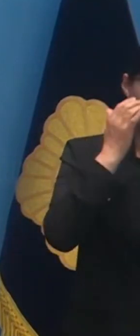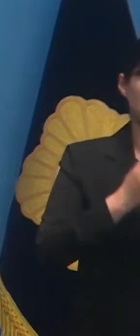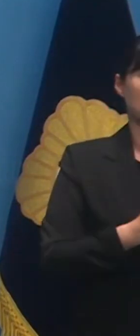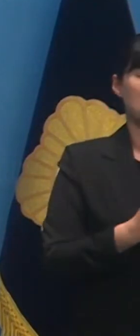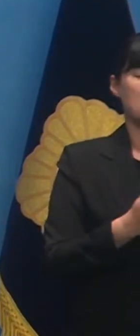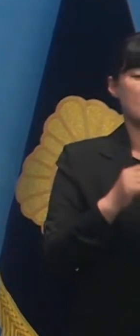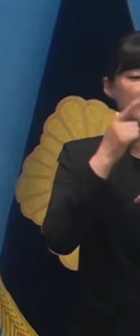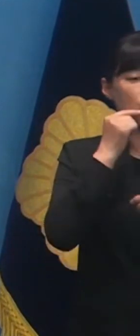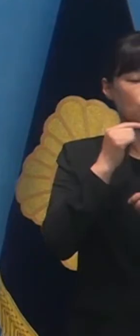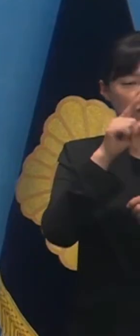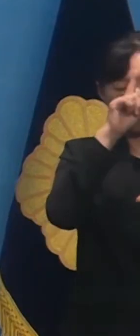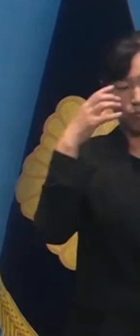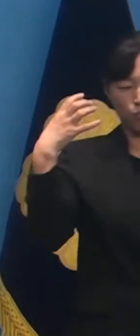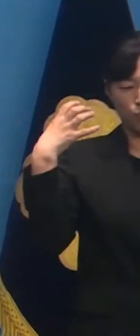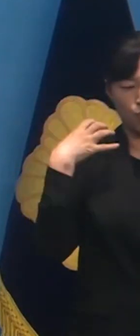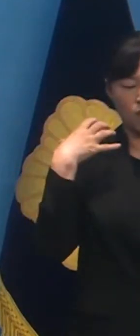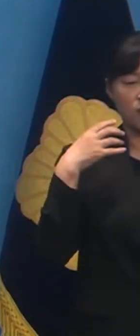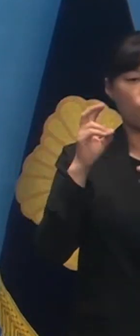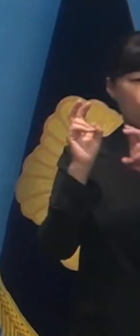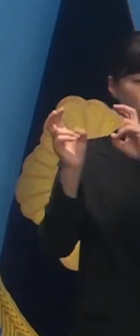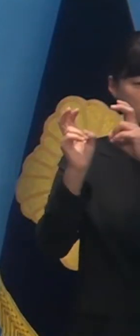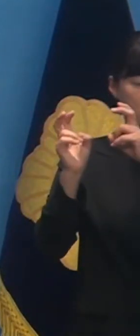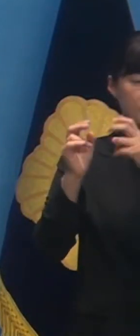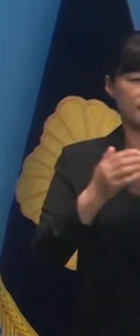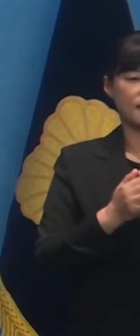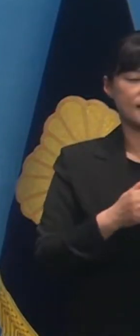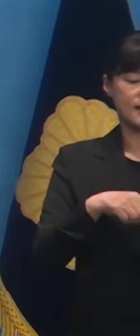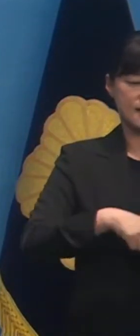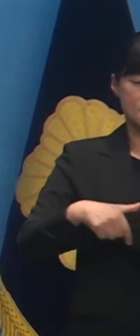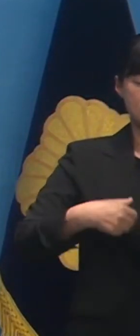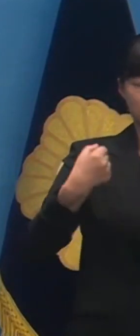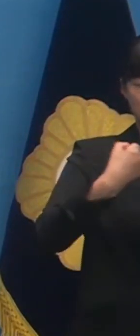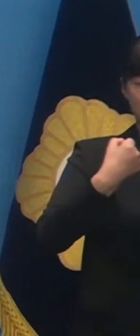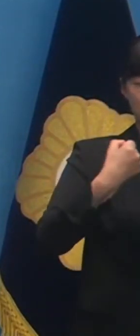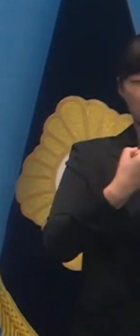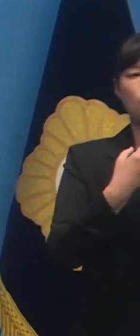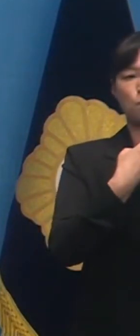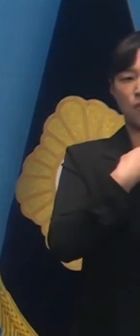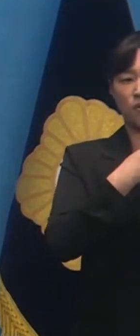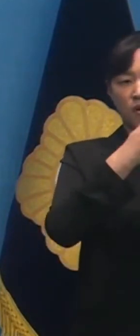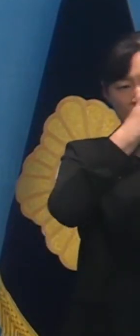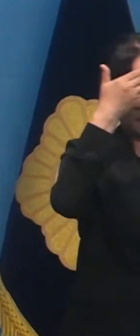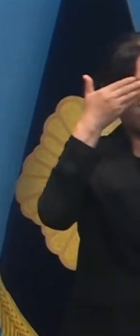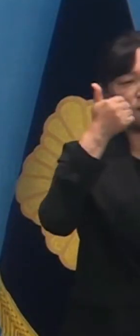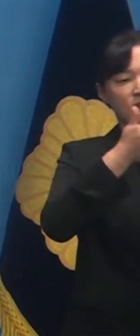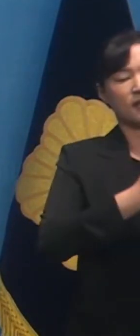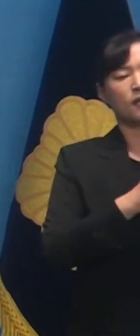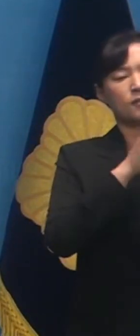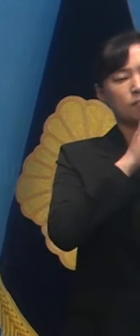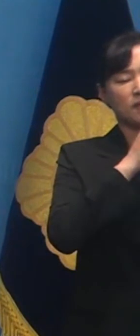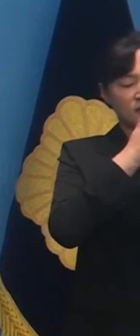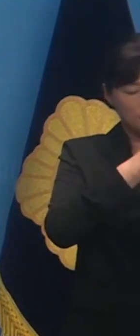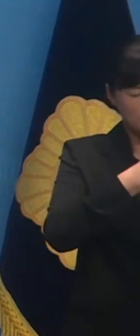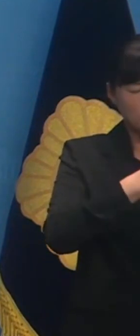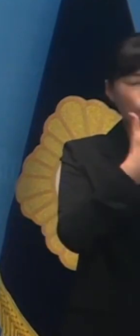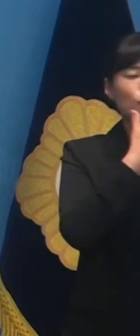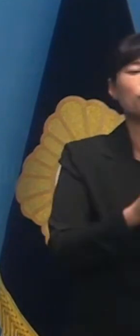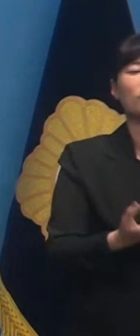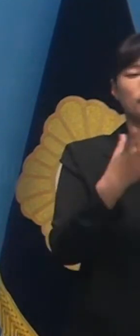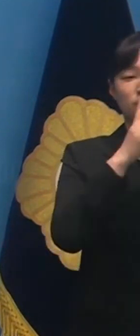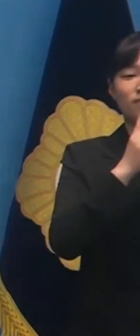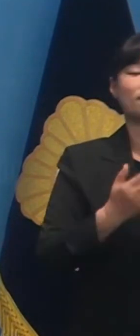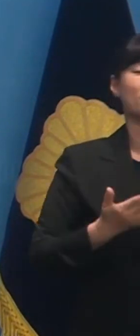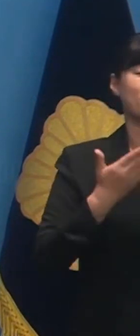속에서도 일본 정부와 미쓰비시를 상대로 당당히 싸워오신 김한수 어르신께 깊은 감사와 축하의